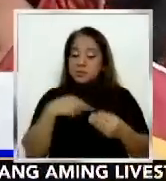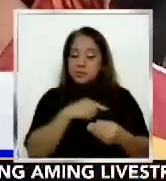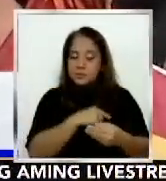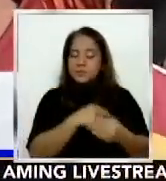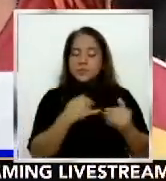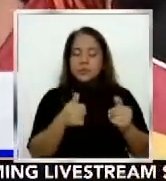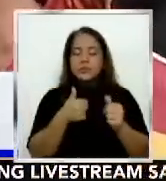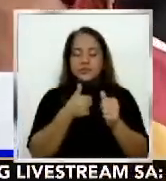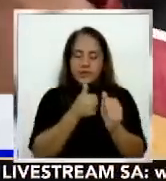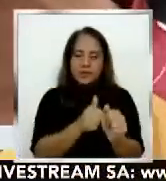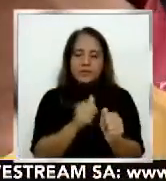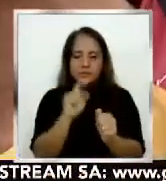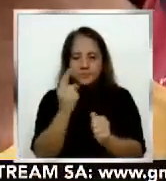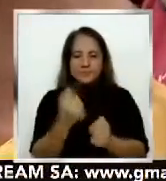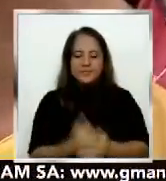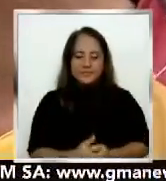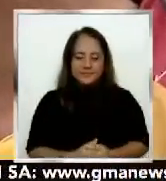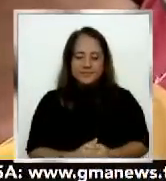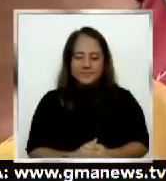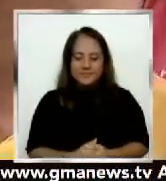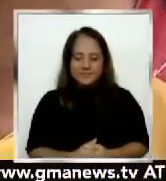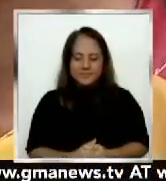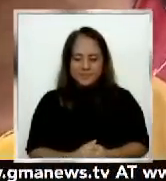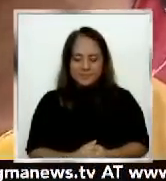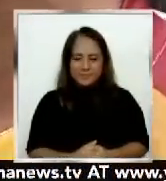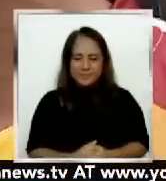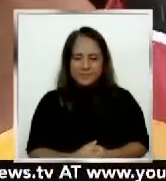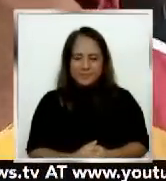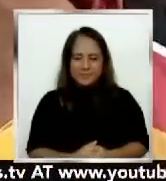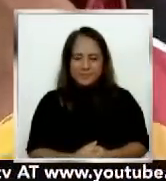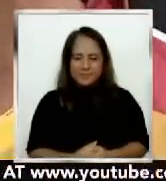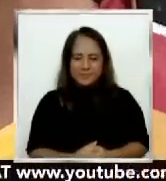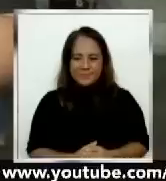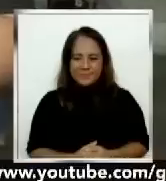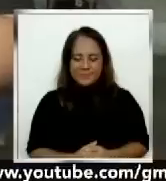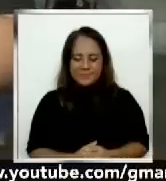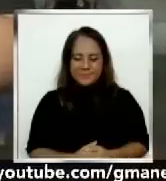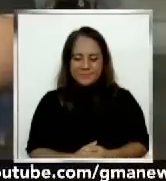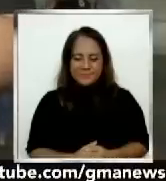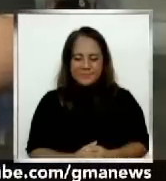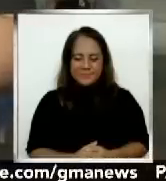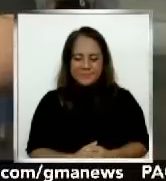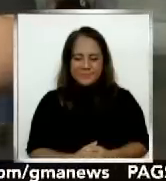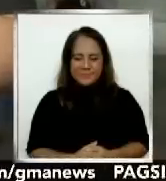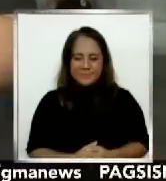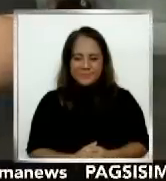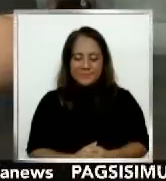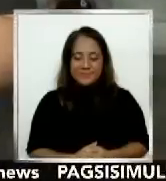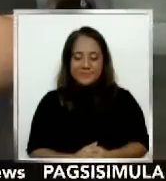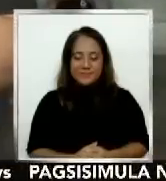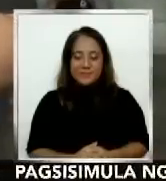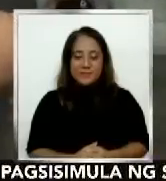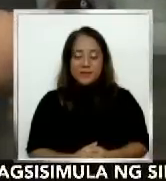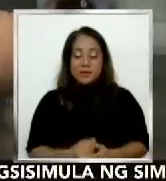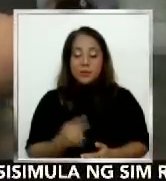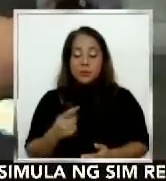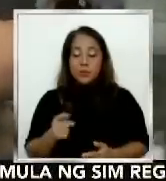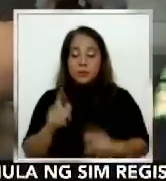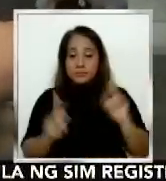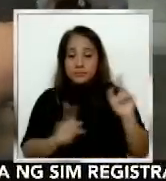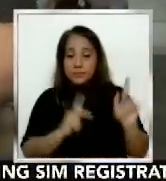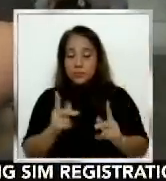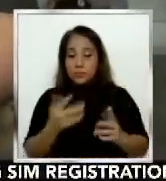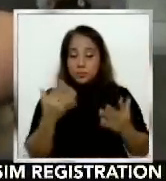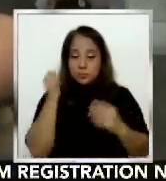naman po. At atong para po doon sa ating mga kababayang regular na nagsisimba